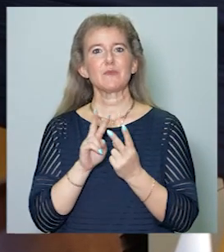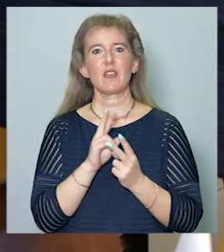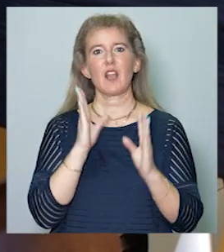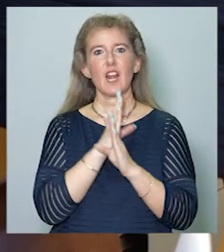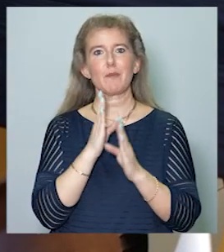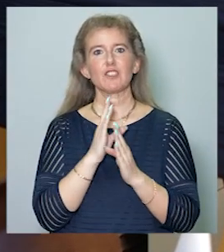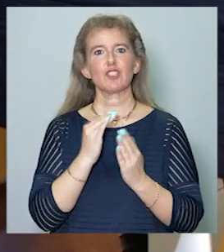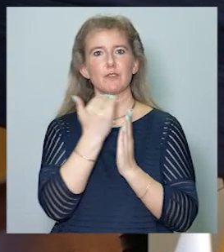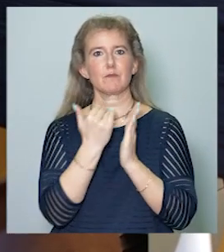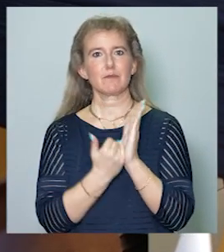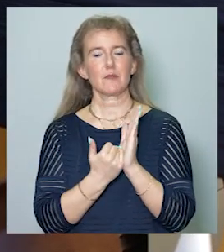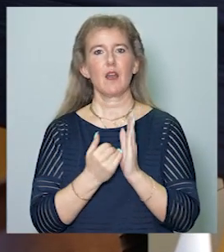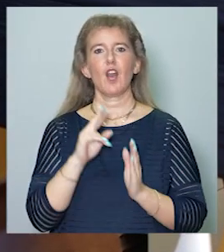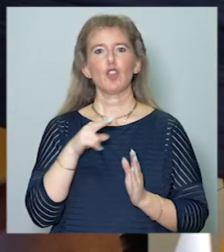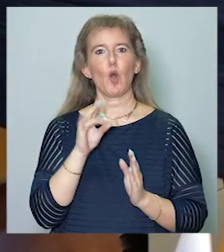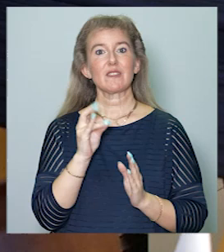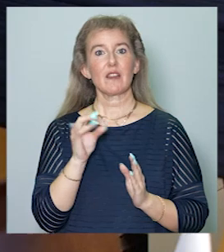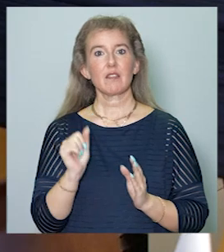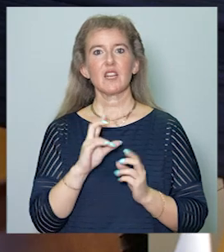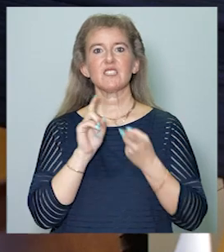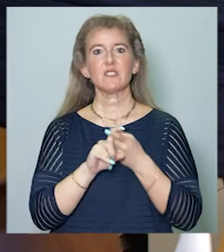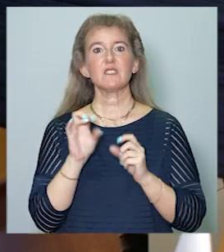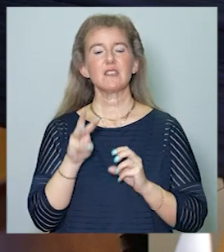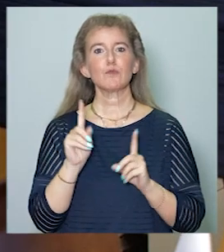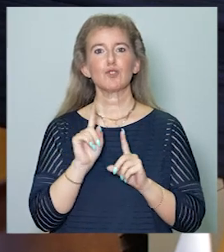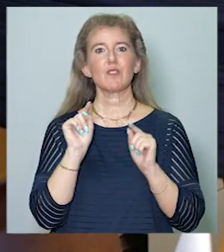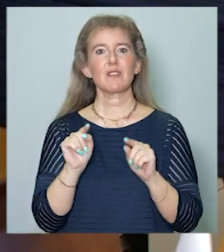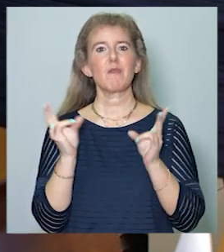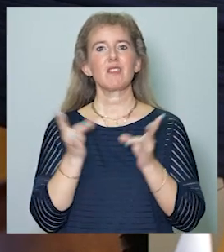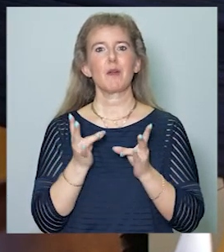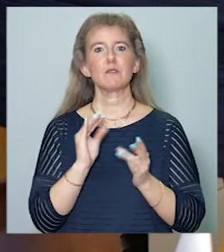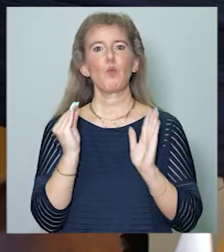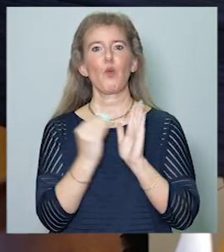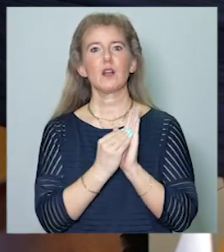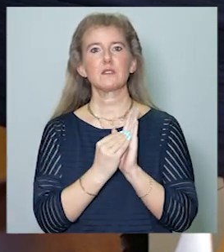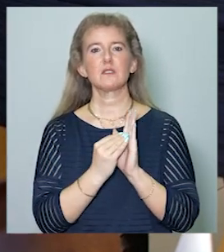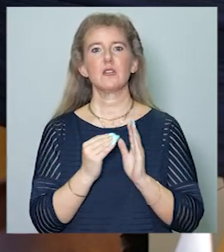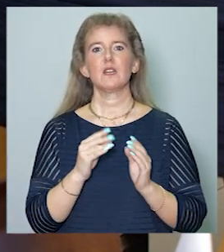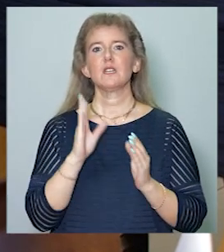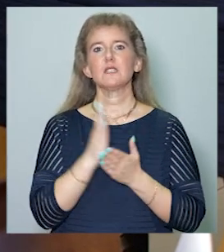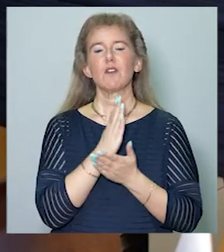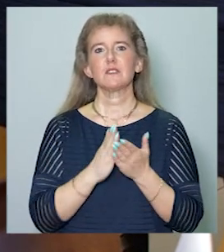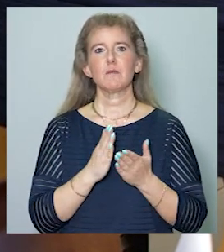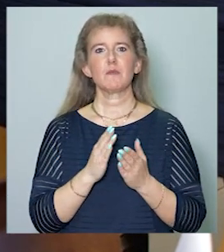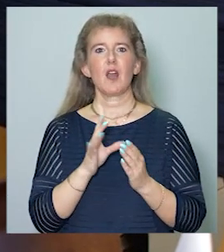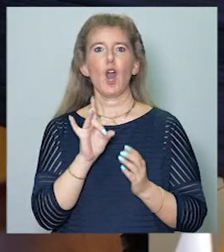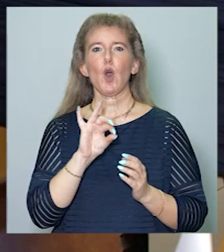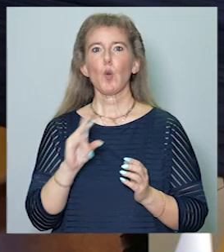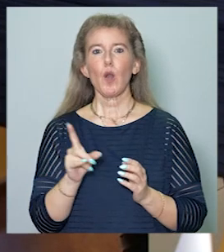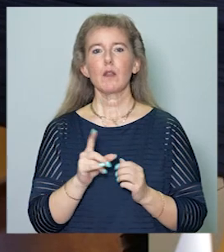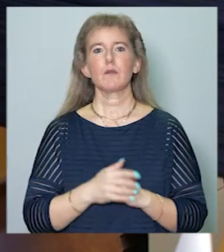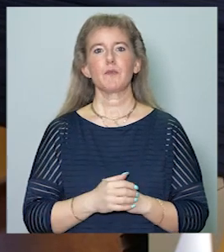реформирование климатической доктрины с тем, чтобы там необходимо указать совершенно